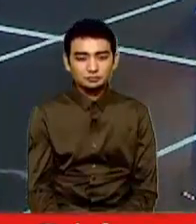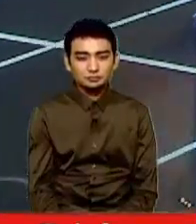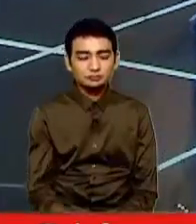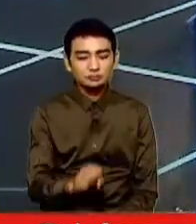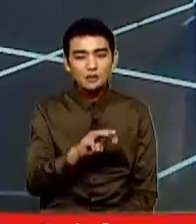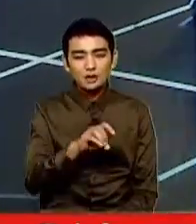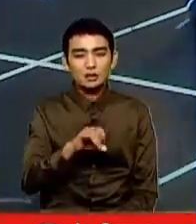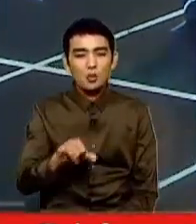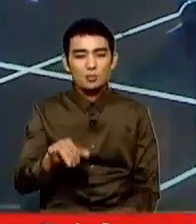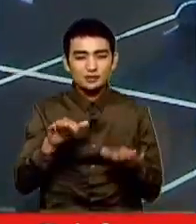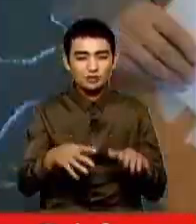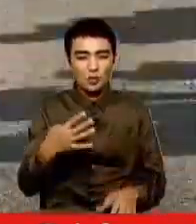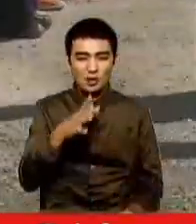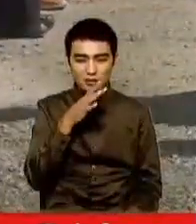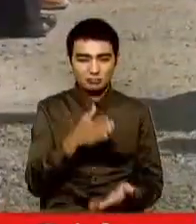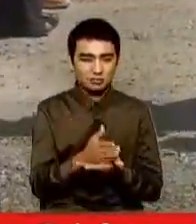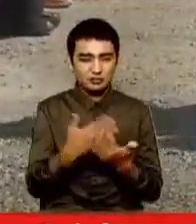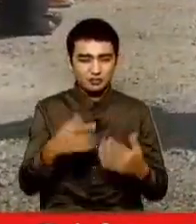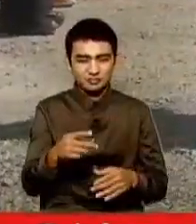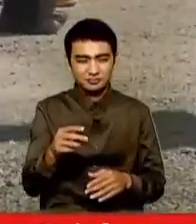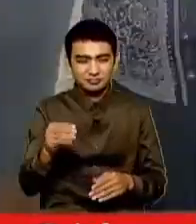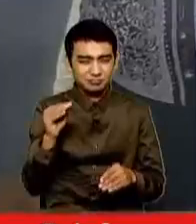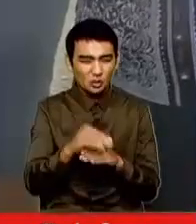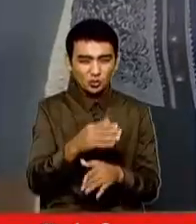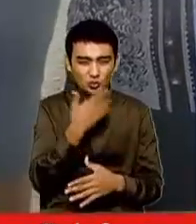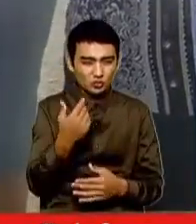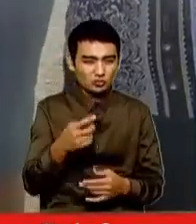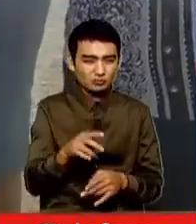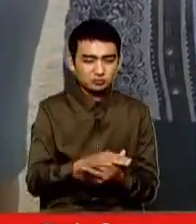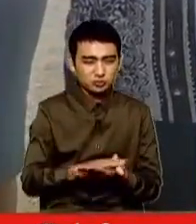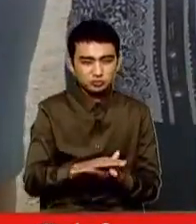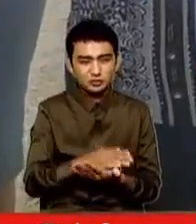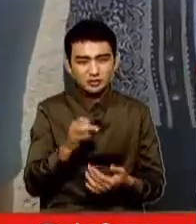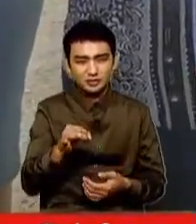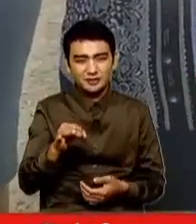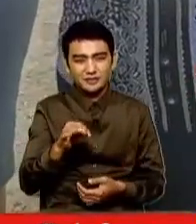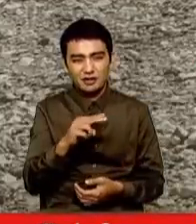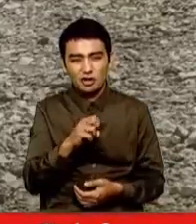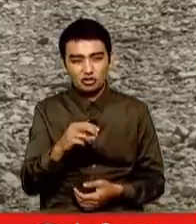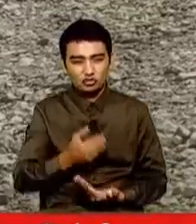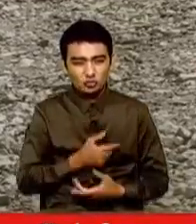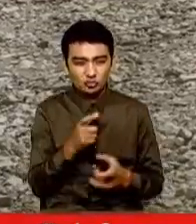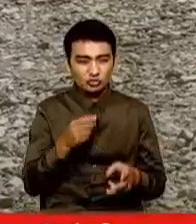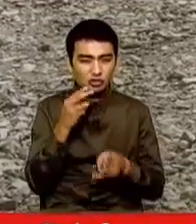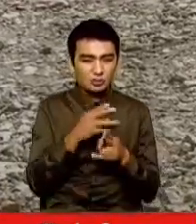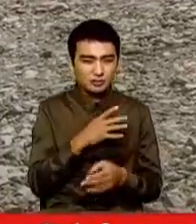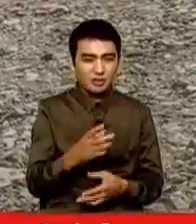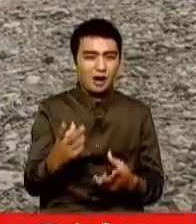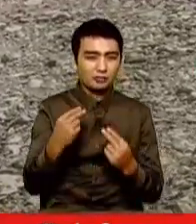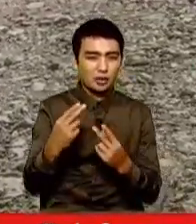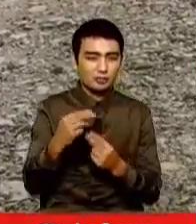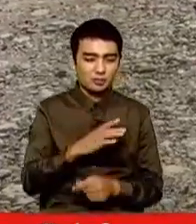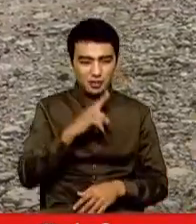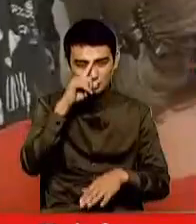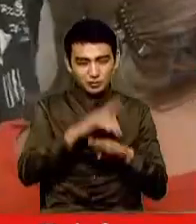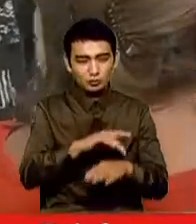Атырауда 40 жылдан бері инфрақұрылым жүргізілмеген бау-бақша серіктестігінің тұрғындары шу көтерді. Жиналғандар сөзінде тұрмаған қала әкіміне